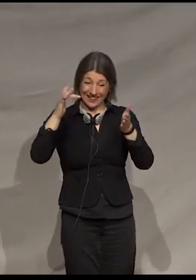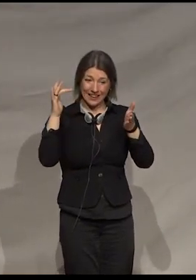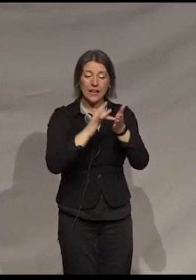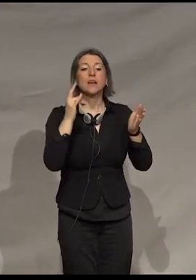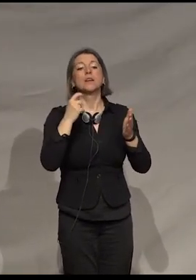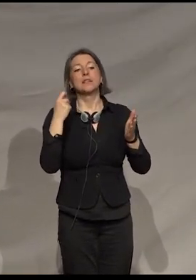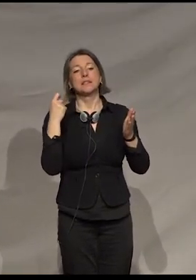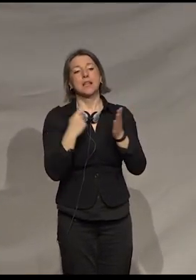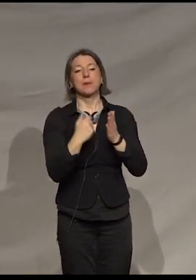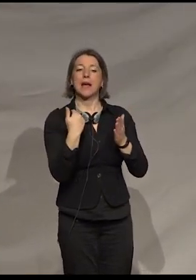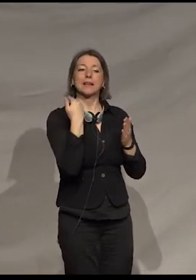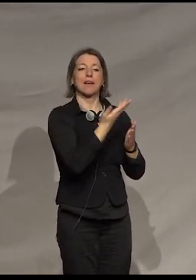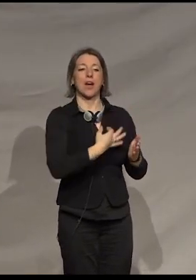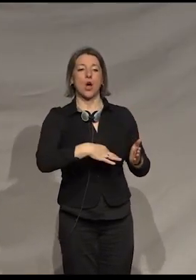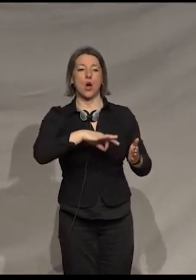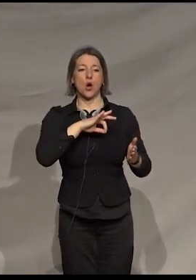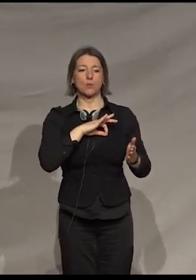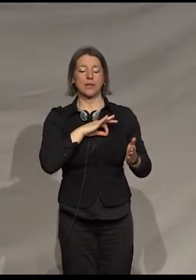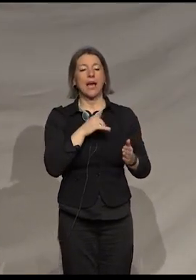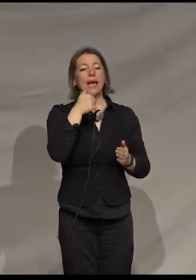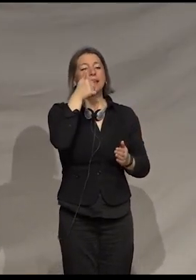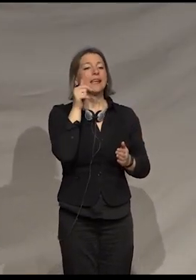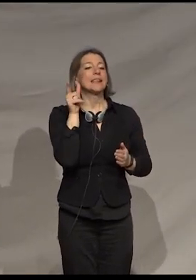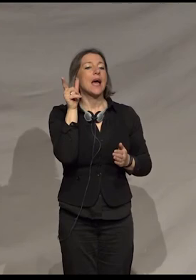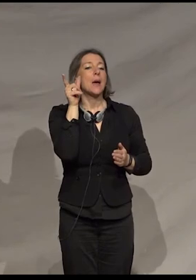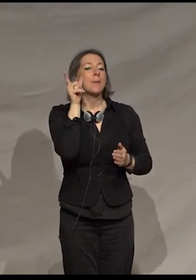minutu tímto kliknutím vzdáleného supportu navíc,